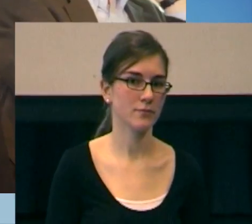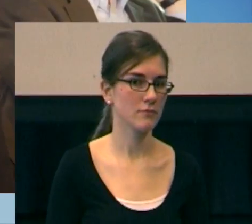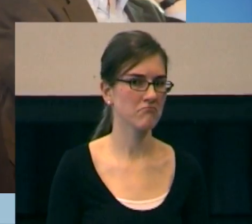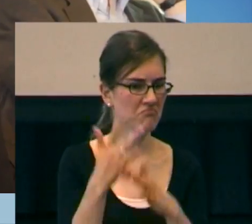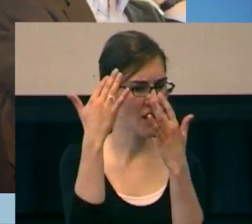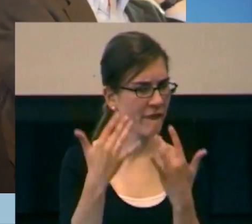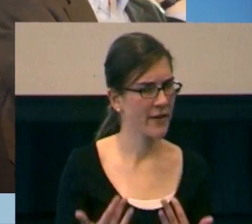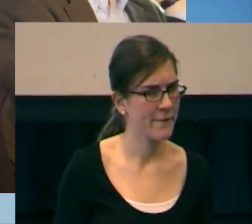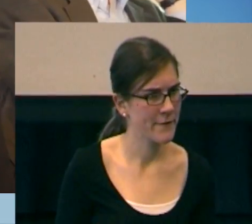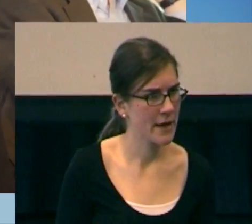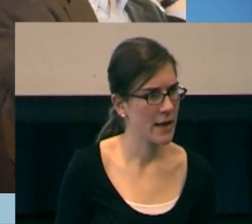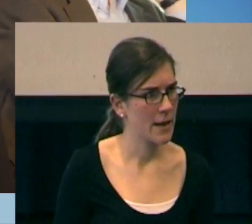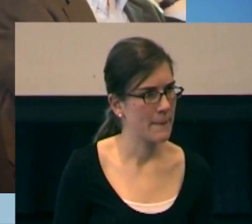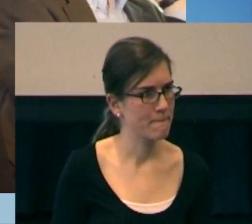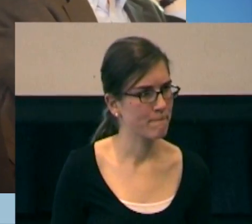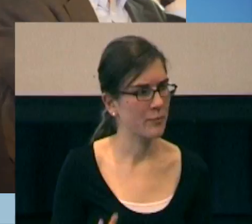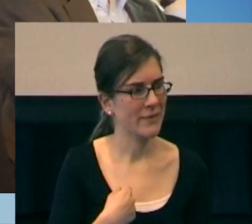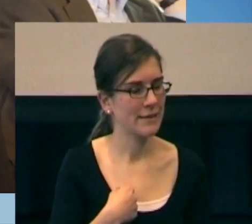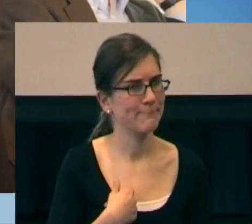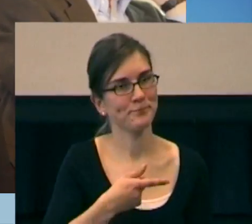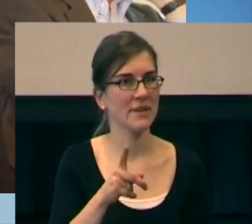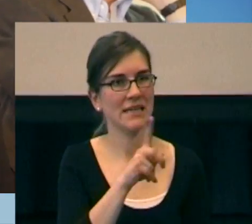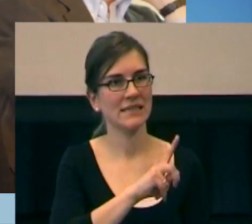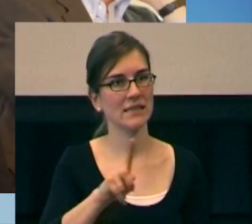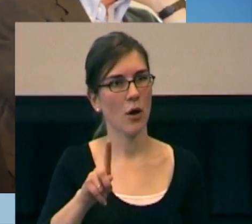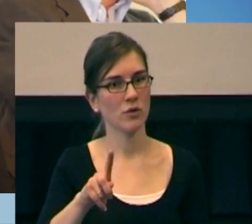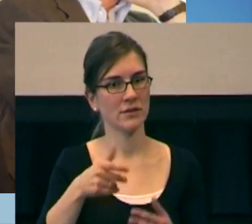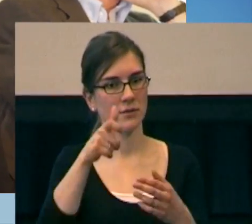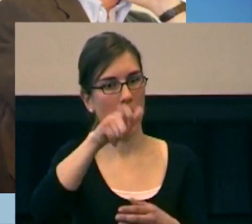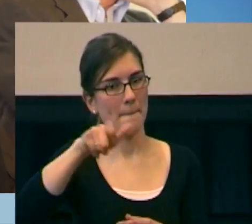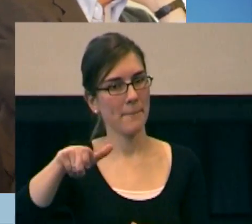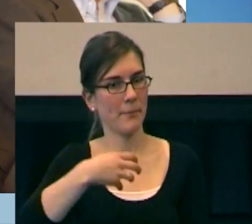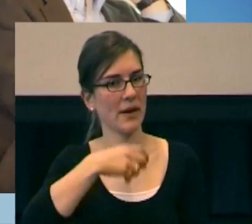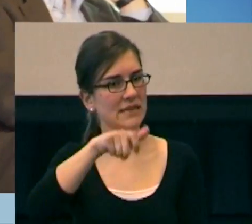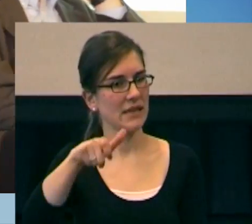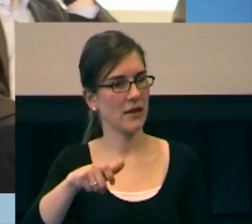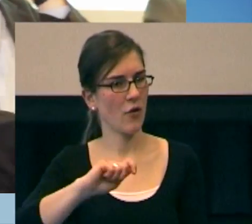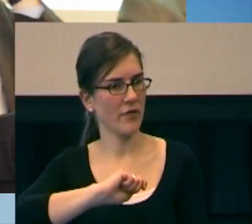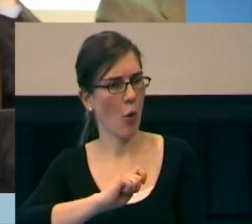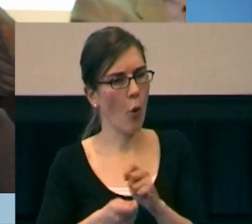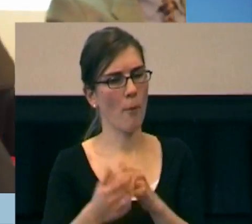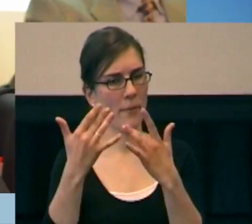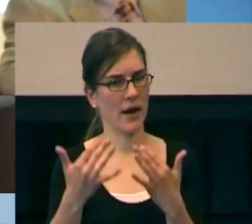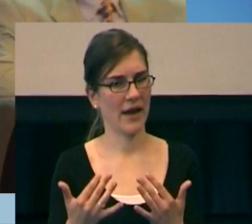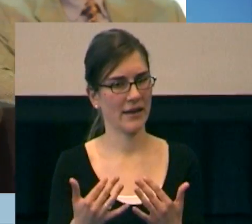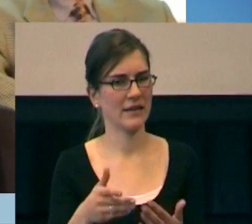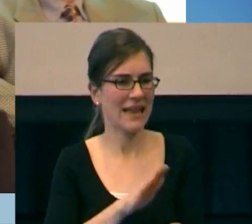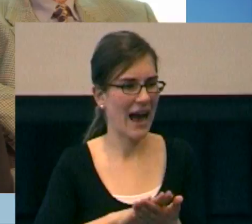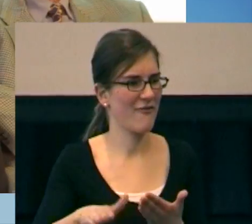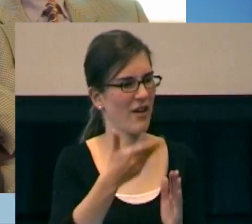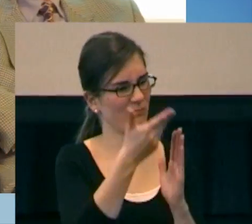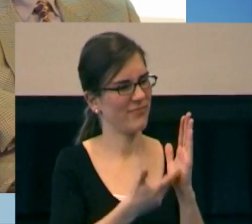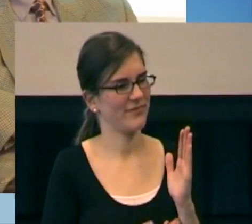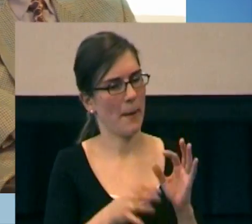Wie viele, ich habe das auf 1000 Patienten umgerechnet, einfach um das plastischer zu machen, das lässt sich leichter darstellen.